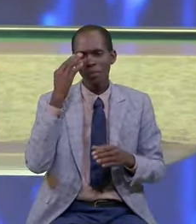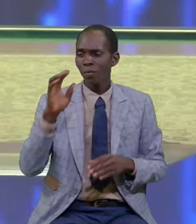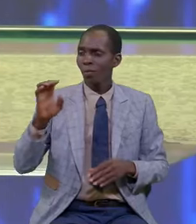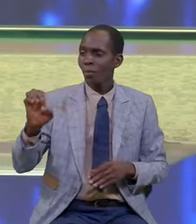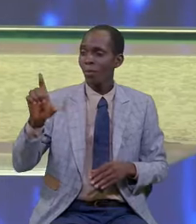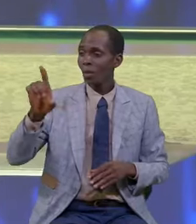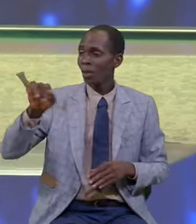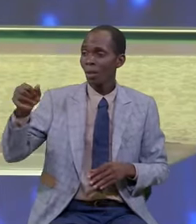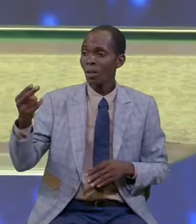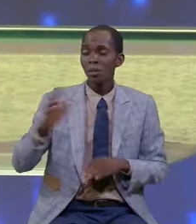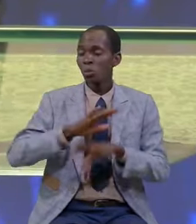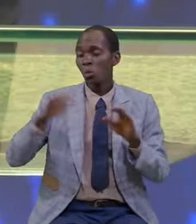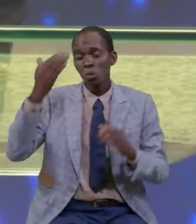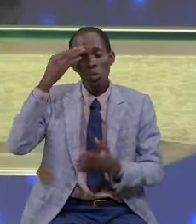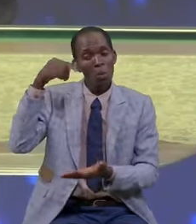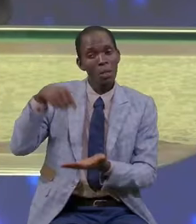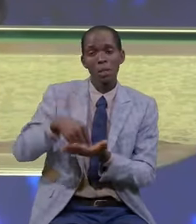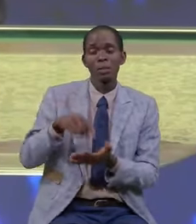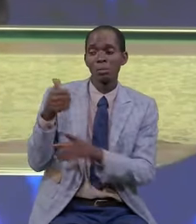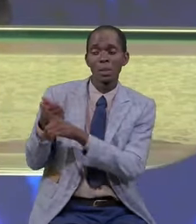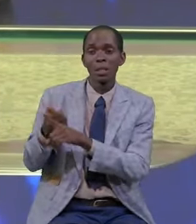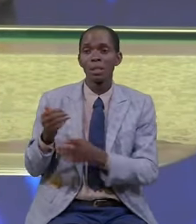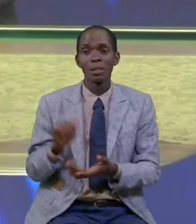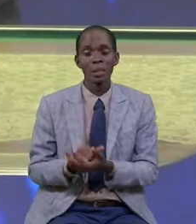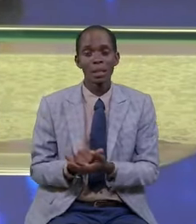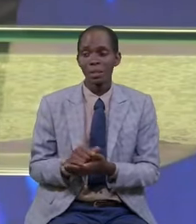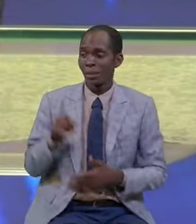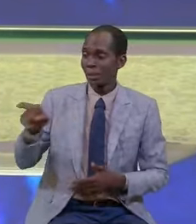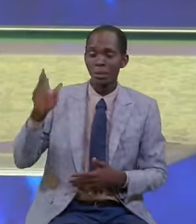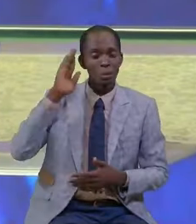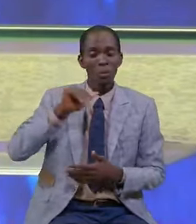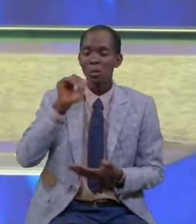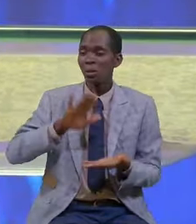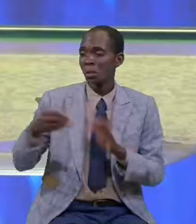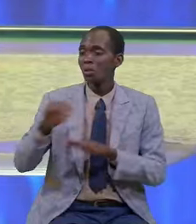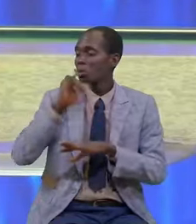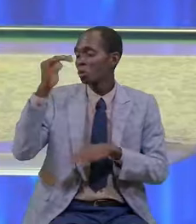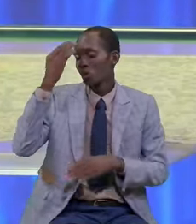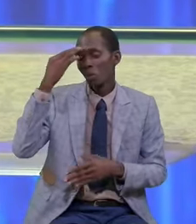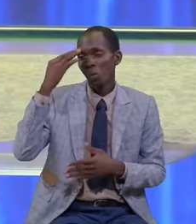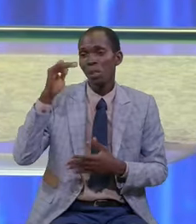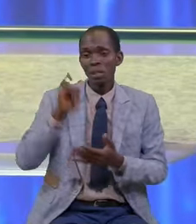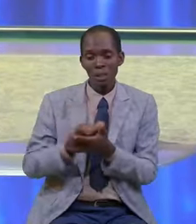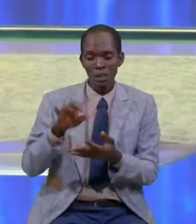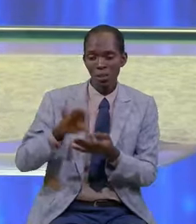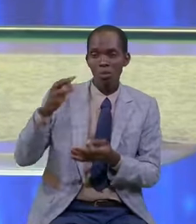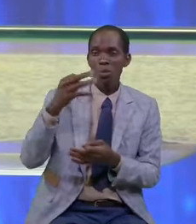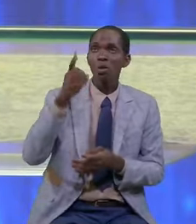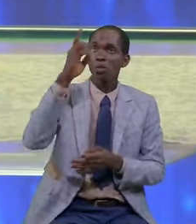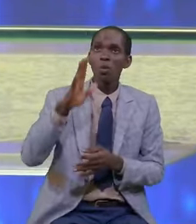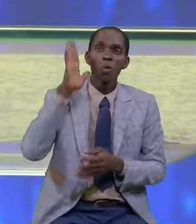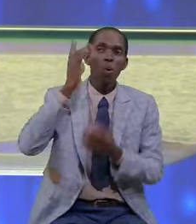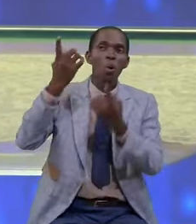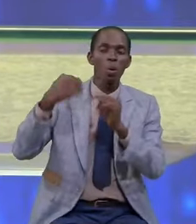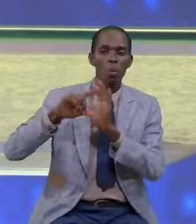Élie ne savait pas qu'il ne mourra pas, que l'Esprit de Dieu viendra l'enlever.